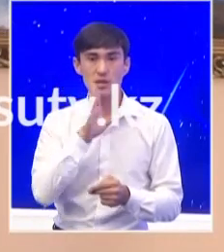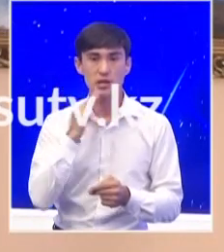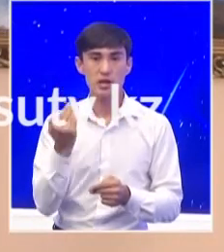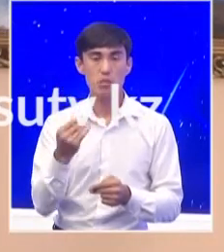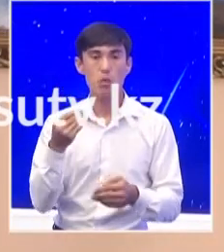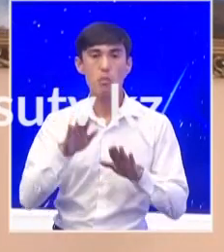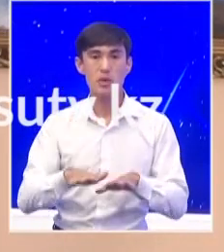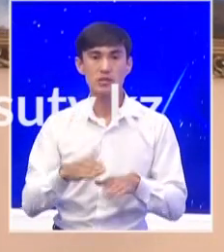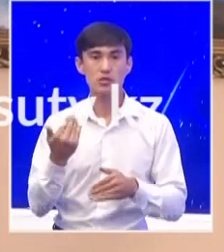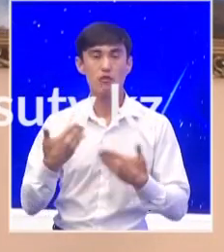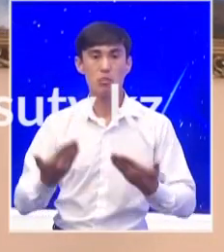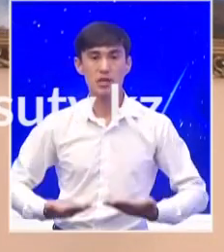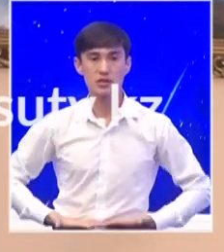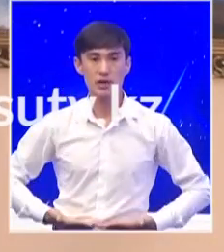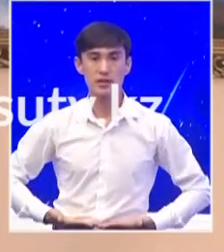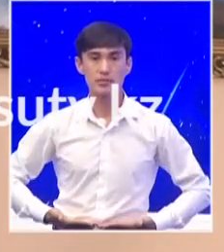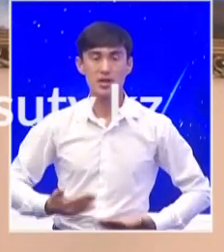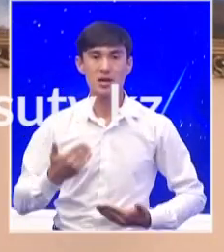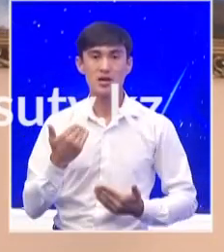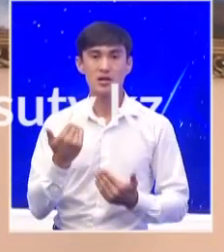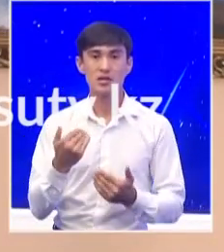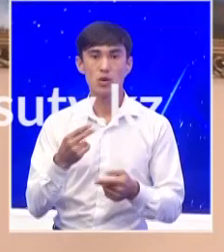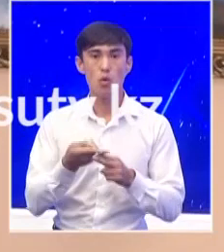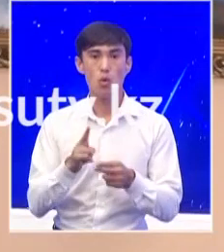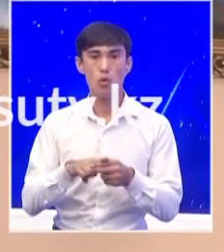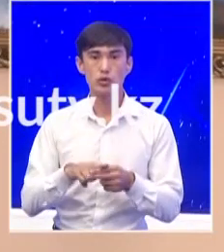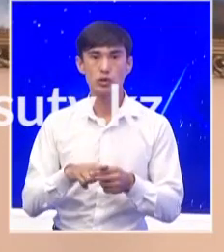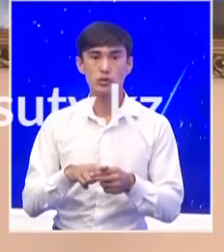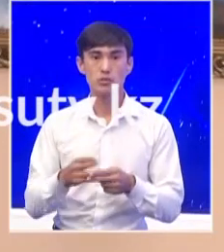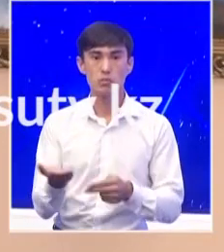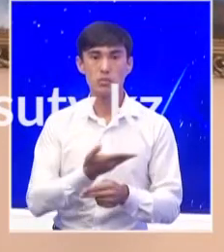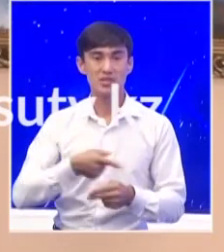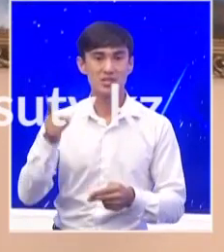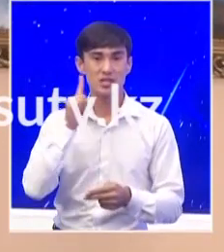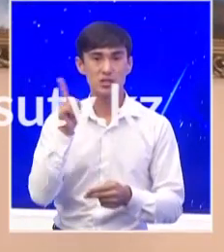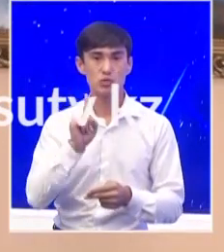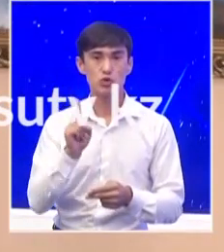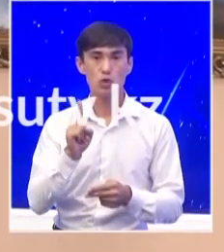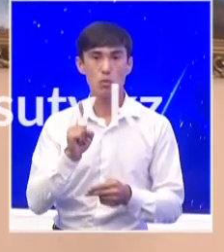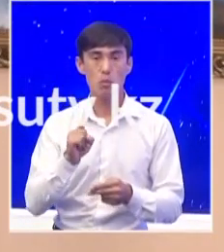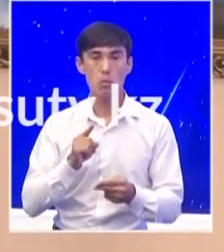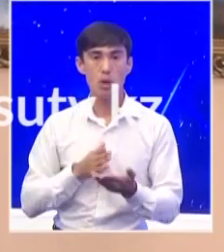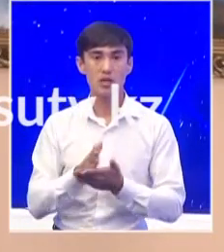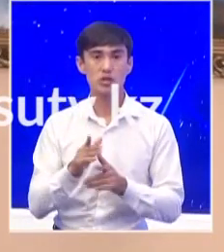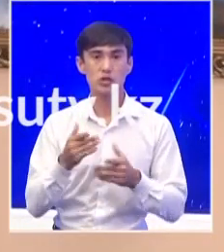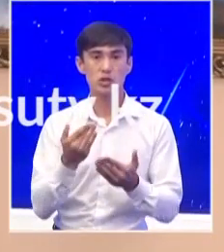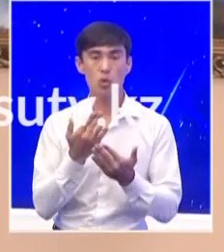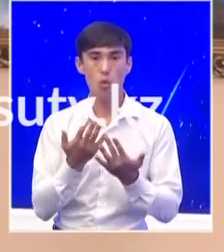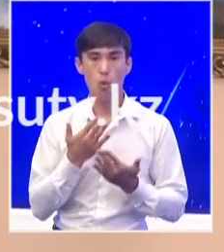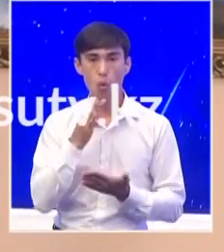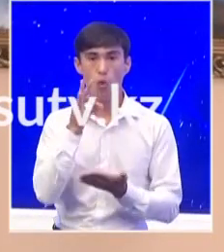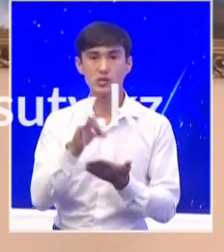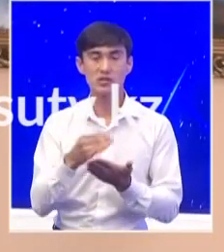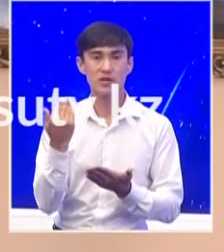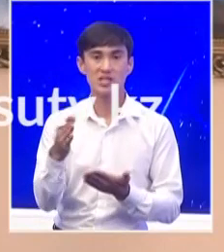по месту его проживания. И мы слышим, что положительные отзывы